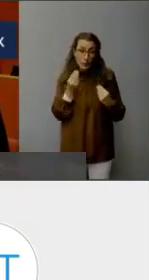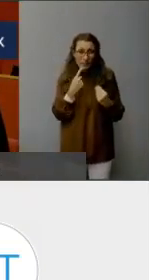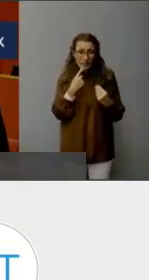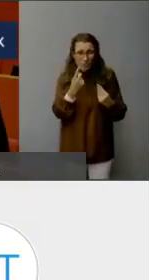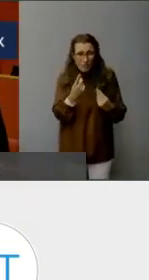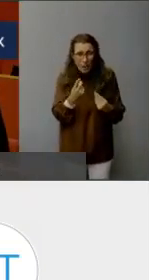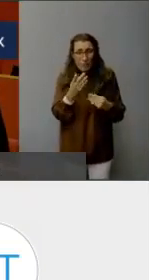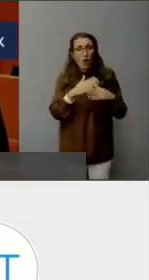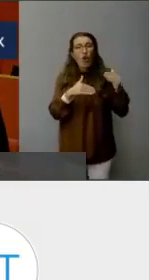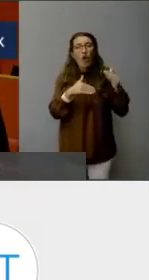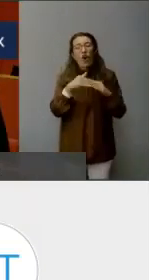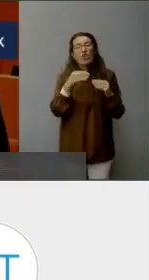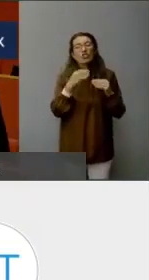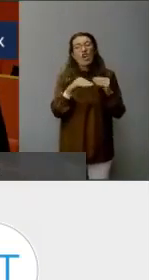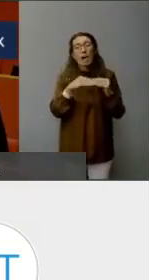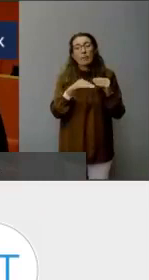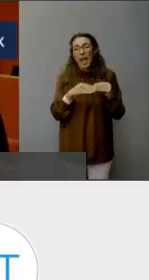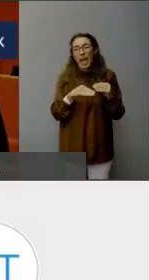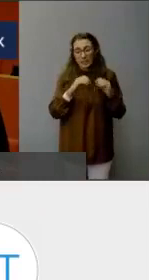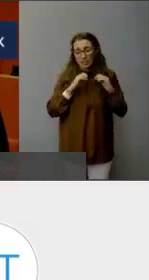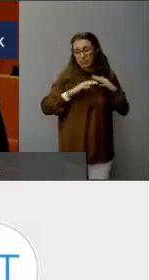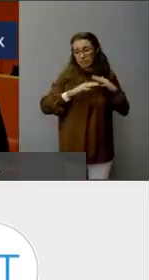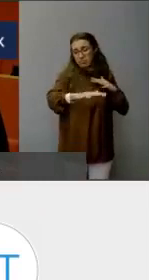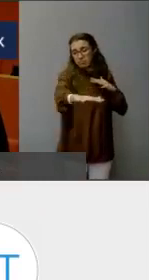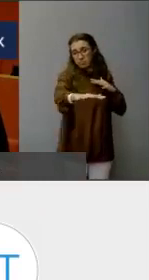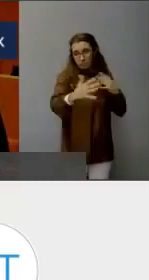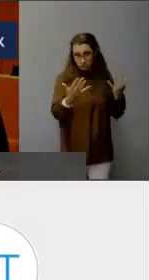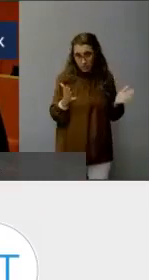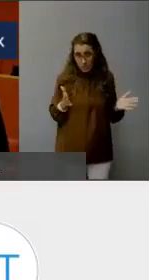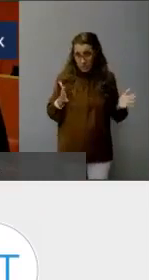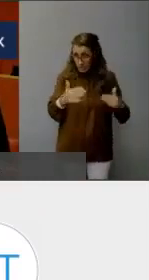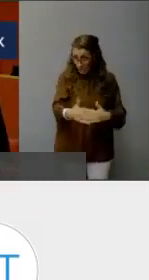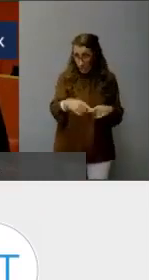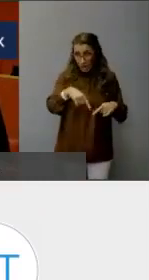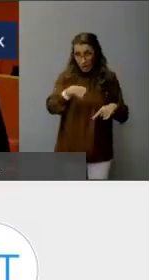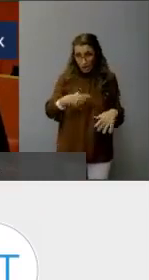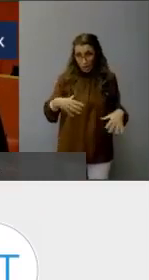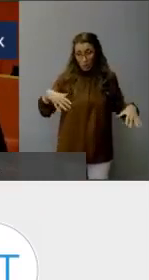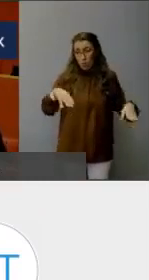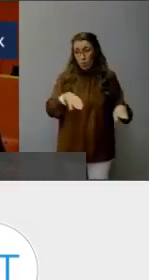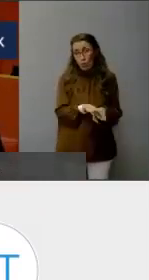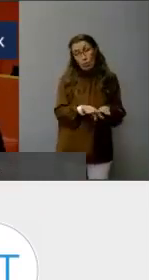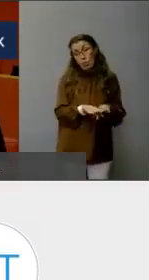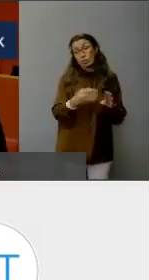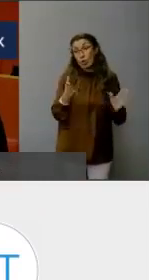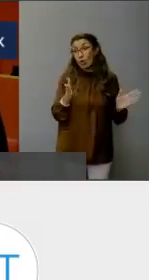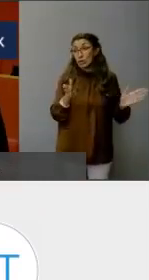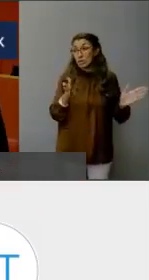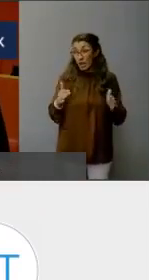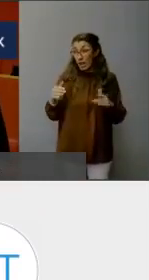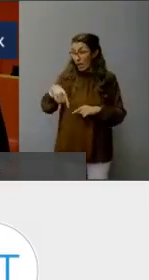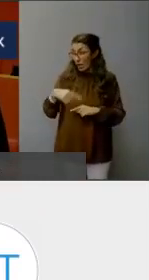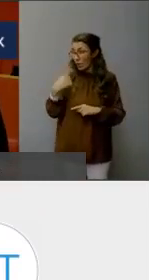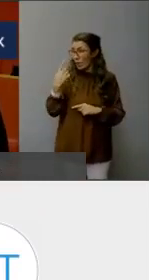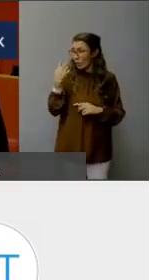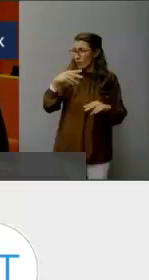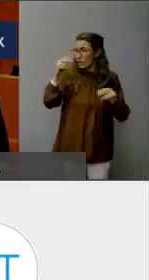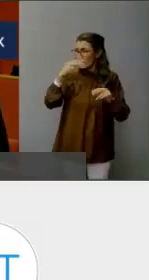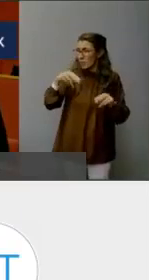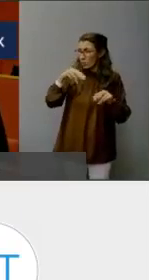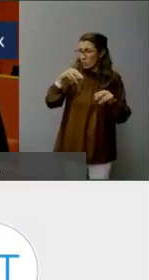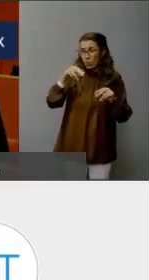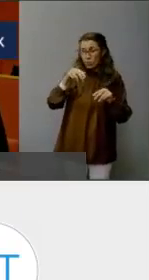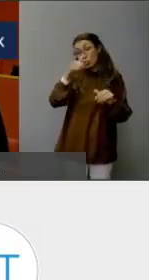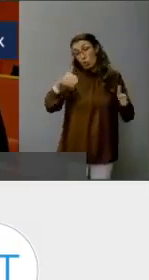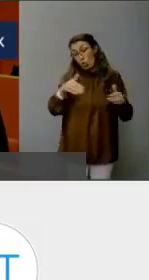cementificazione in una parola in questa sale o in questa sala qualcuno ha ripetuto più di una volta non solo in questa